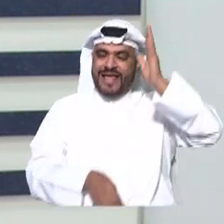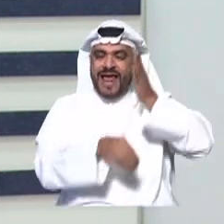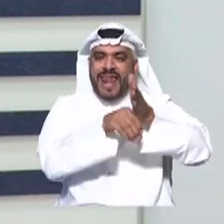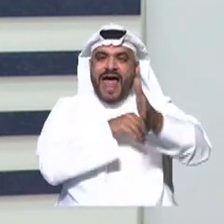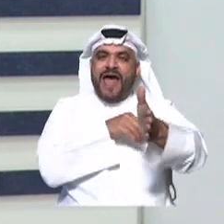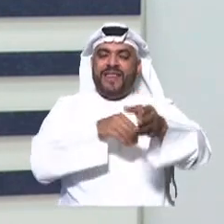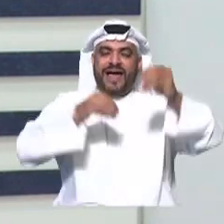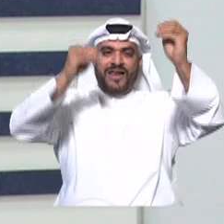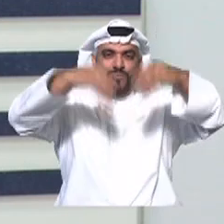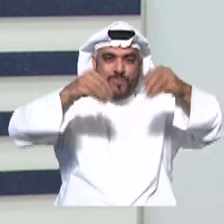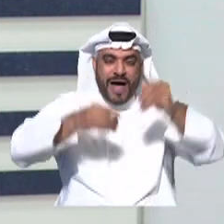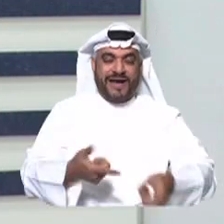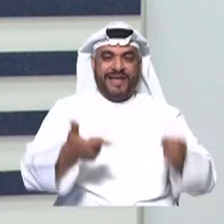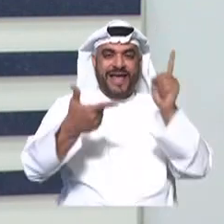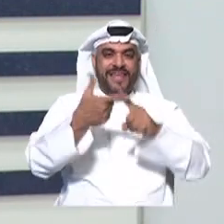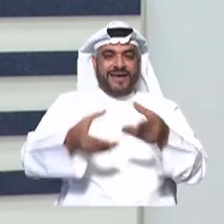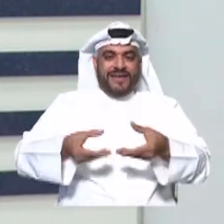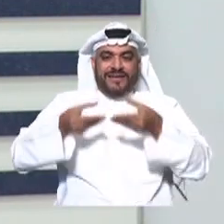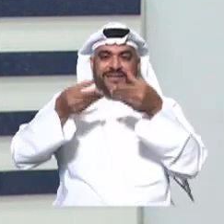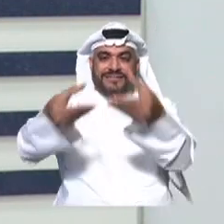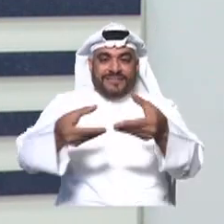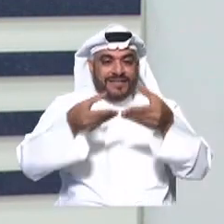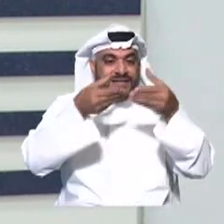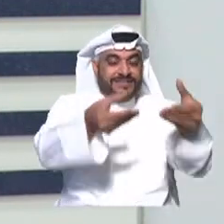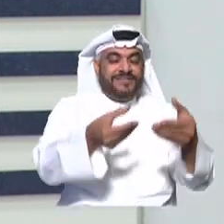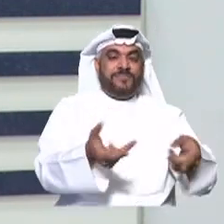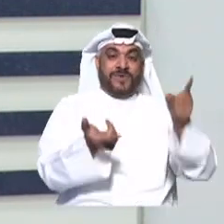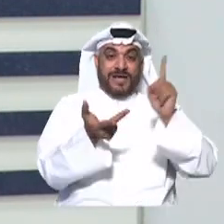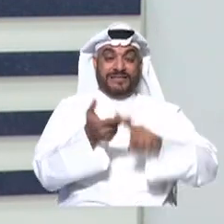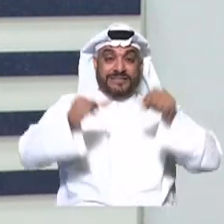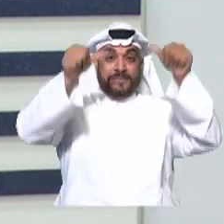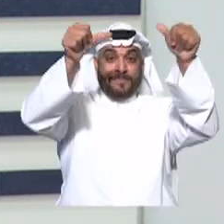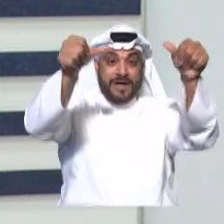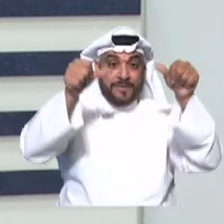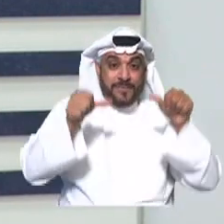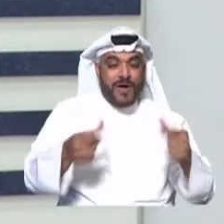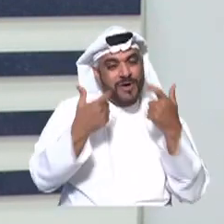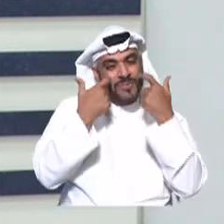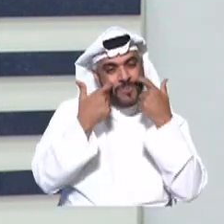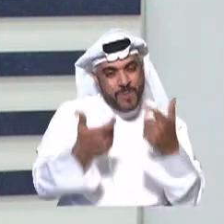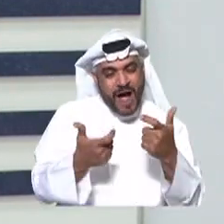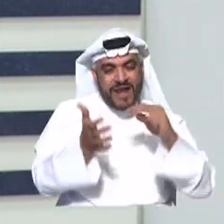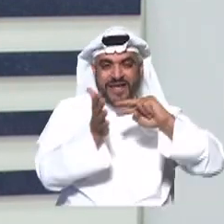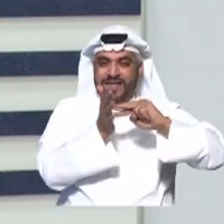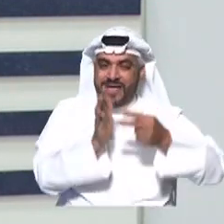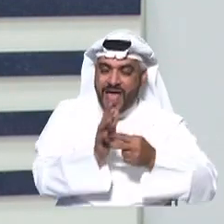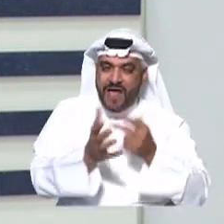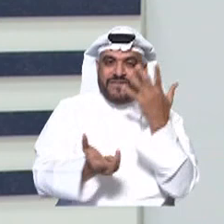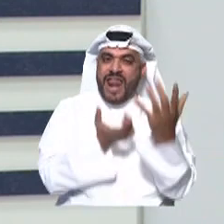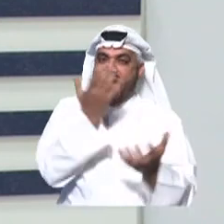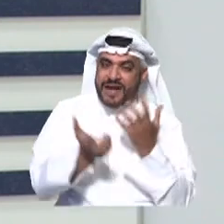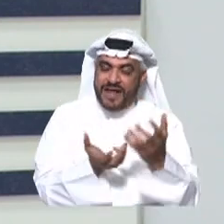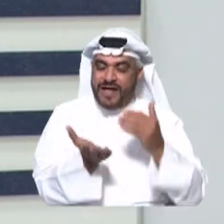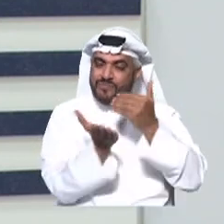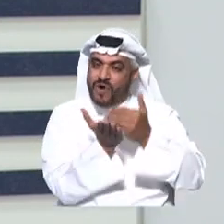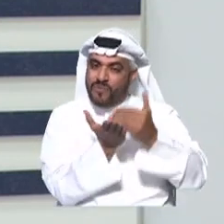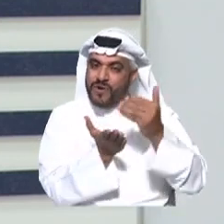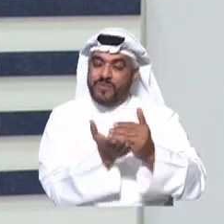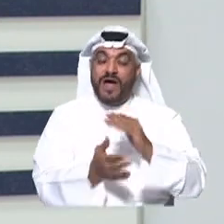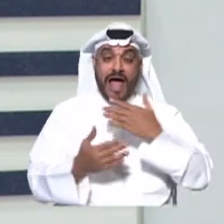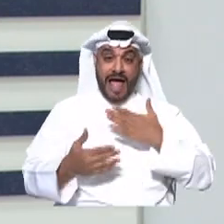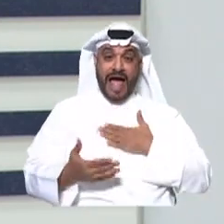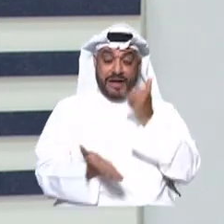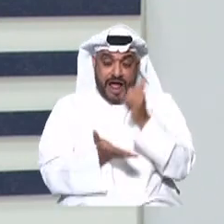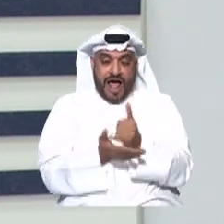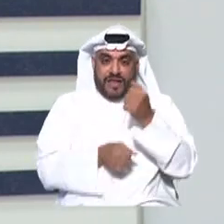وأيضا تقديم الهدايا والبروشورات التوعوية لتجنب الحريق. وهذا الدور تقوم فيه قوة الإطفاء